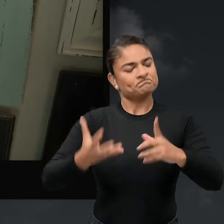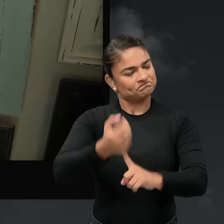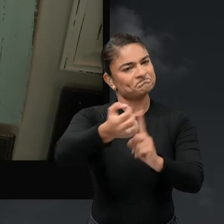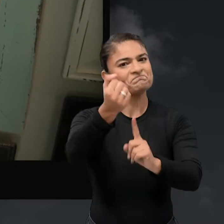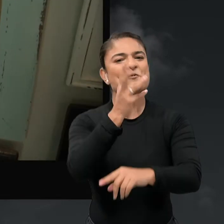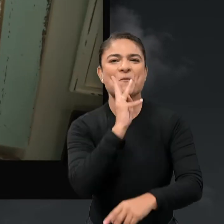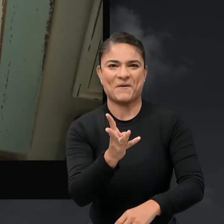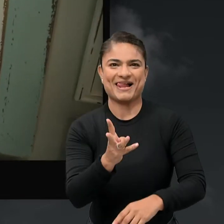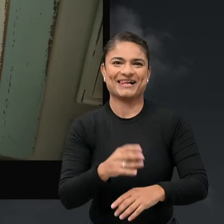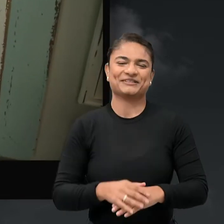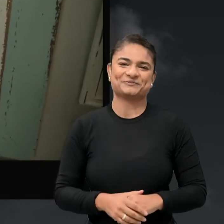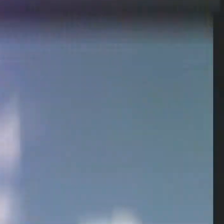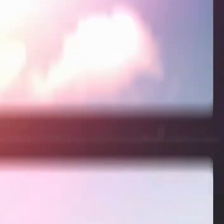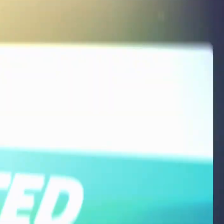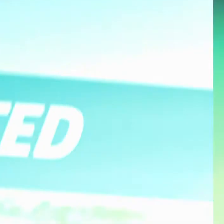significantly.